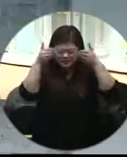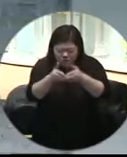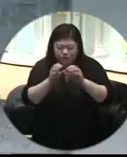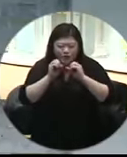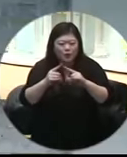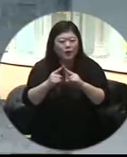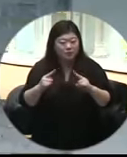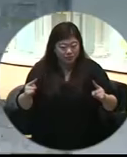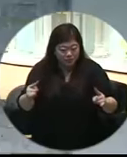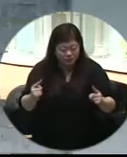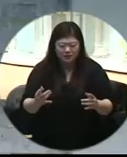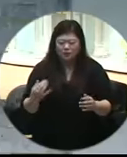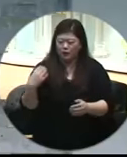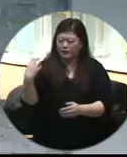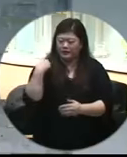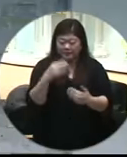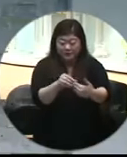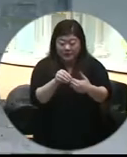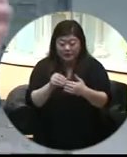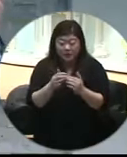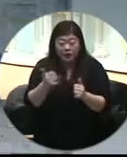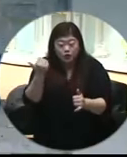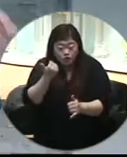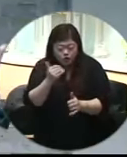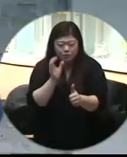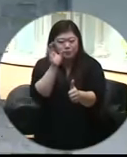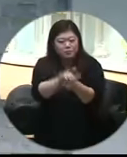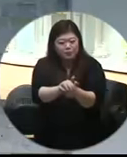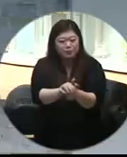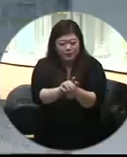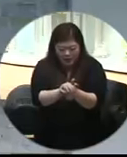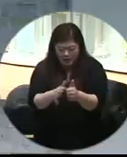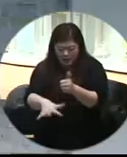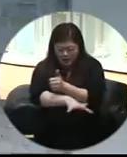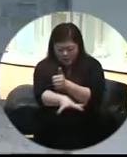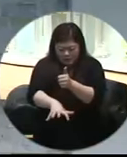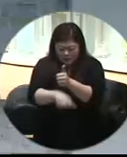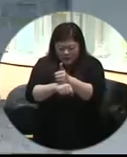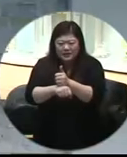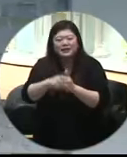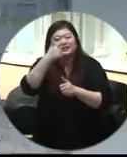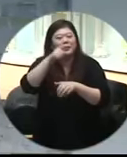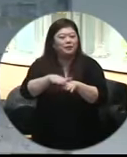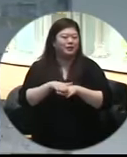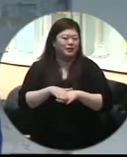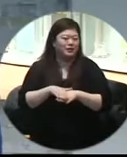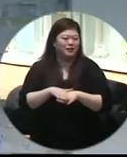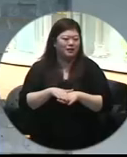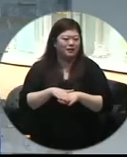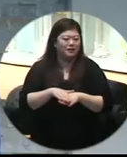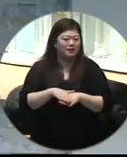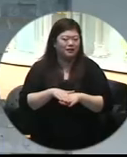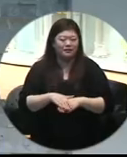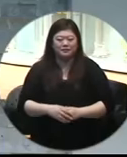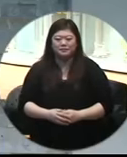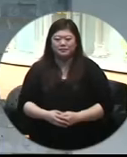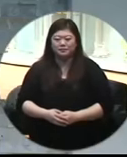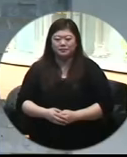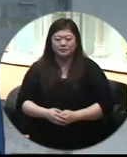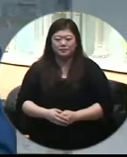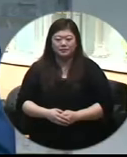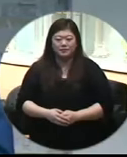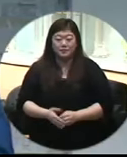사역자가 세워져서 그다음에 디데이를 정해서 캠프를 쫙 해가지고 설립 예배를 드렸죠, 예배를. 자, 지교회 당